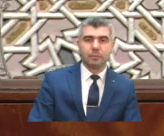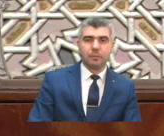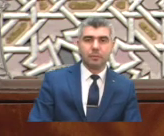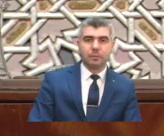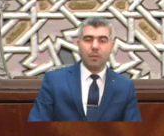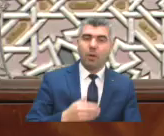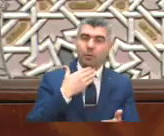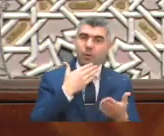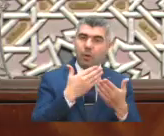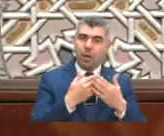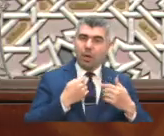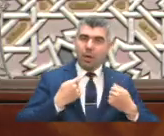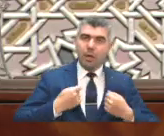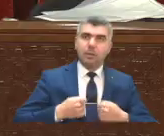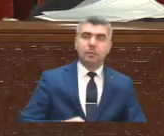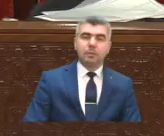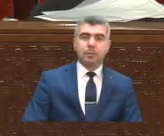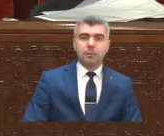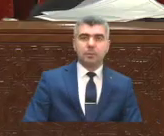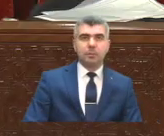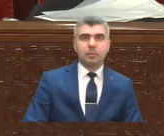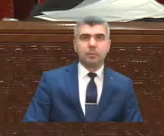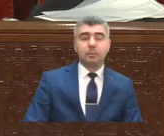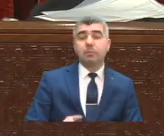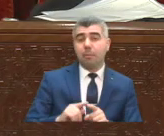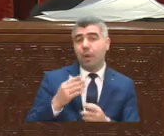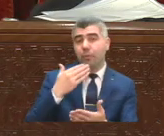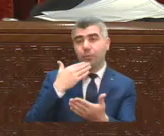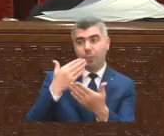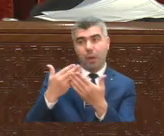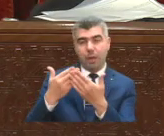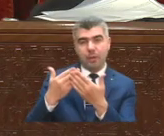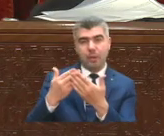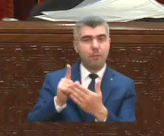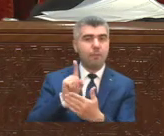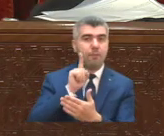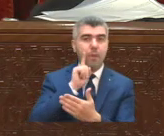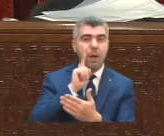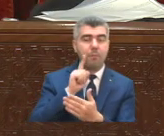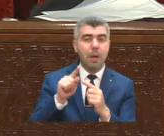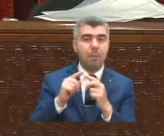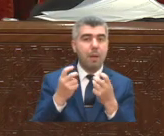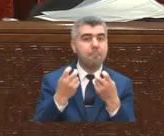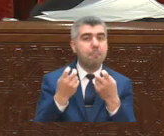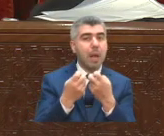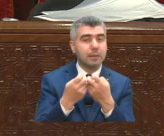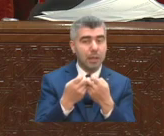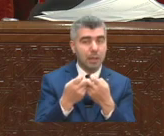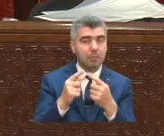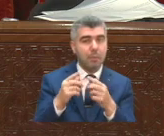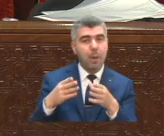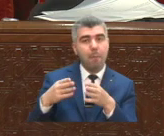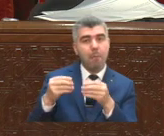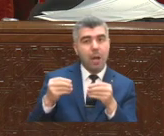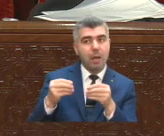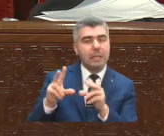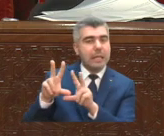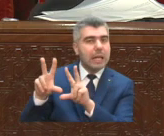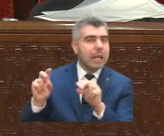الرئيسه، سيده النائبه، بغيت نشكرك لان المثال ديال مراكش هو اللي غادي نطبقوه على الصعيد